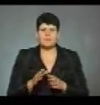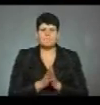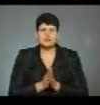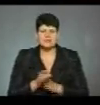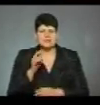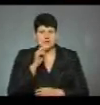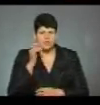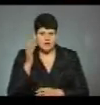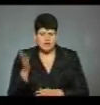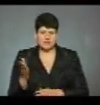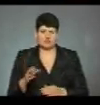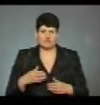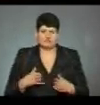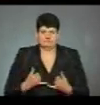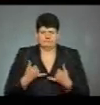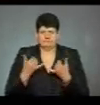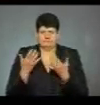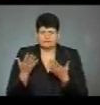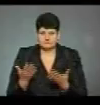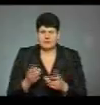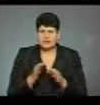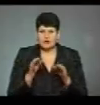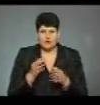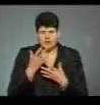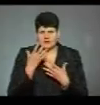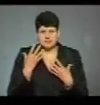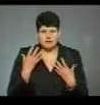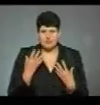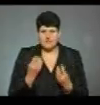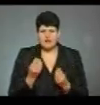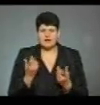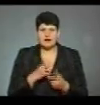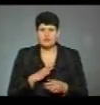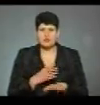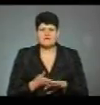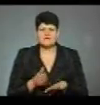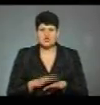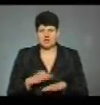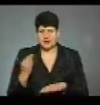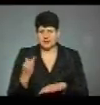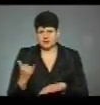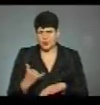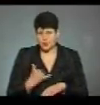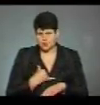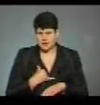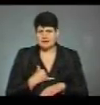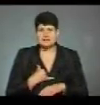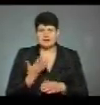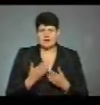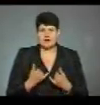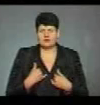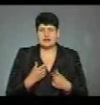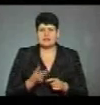Україну і віддали їй свою шану, щоб ми ніколи не забували, яка була важка історія в нас і яка вона є для